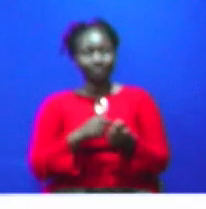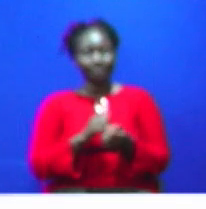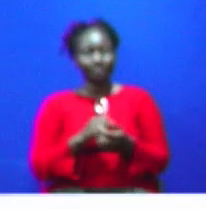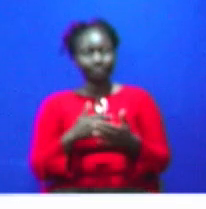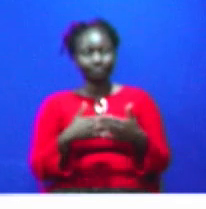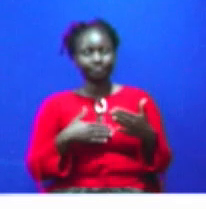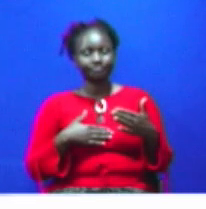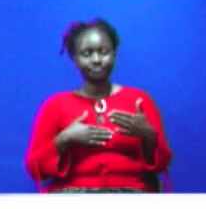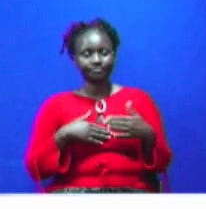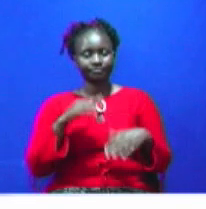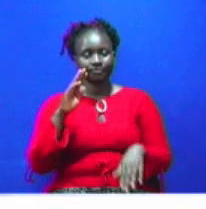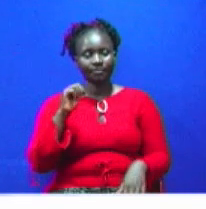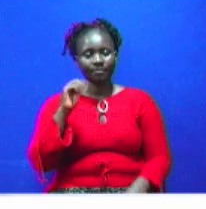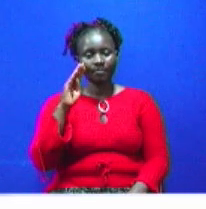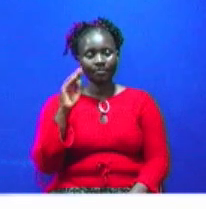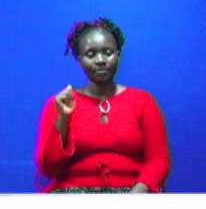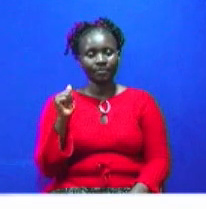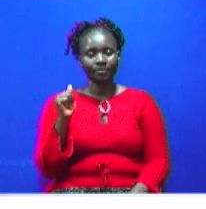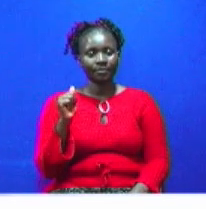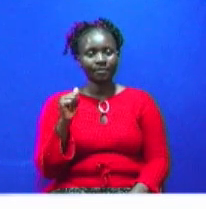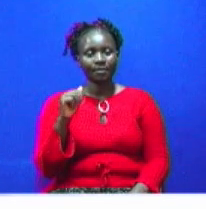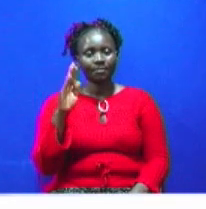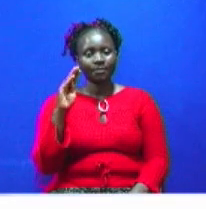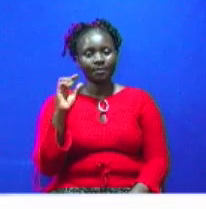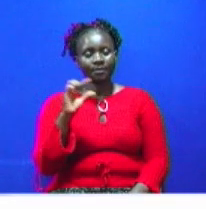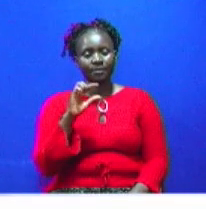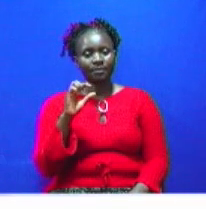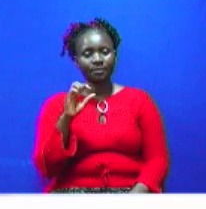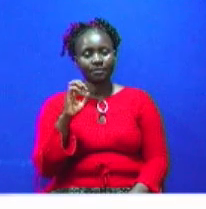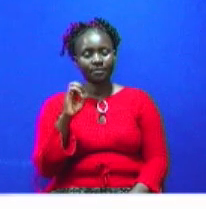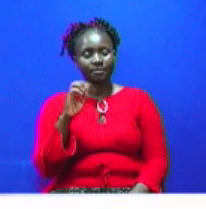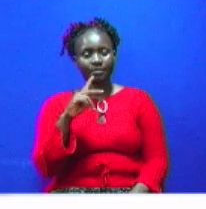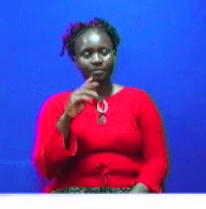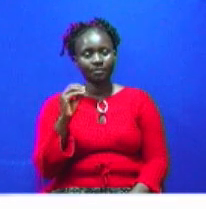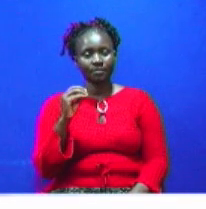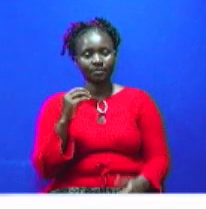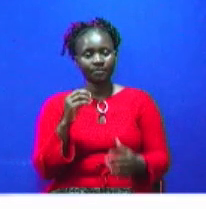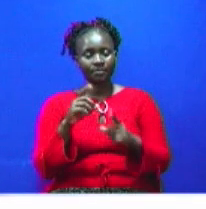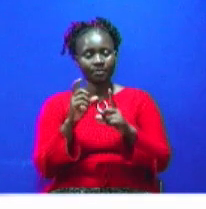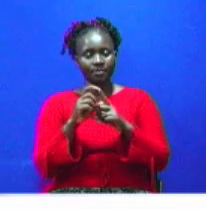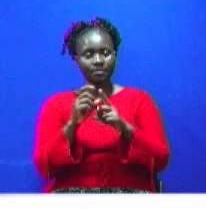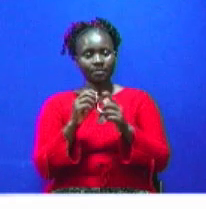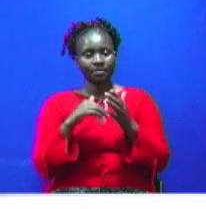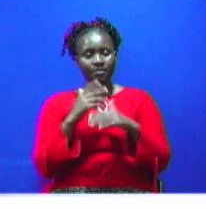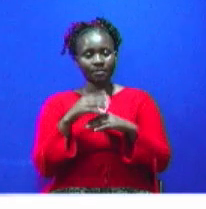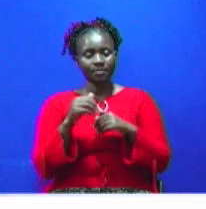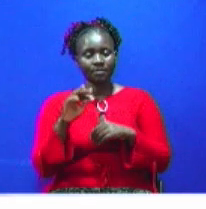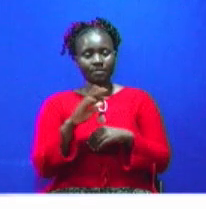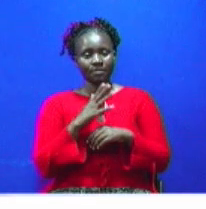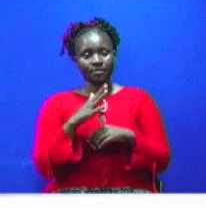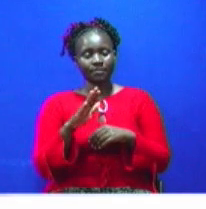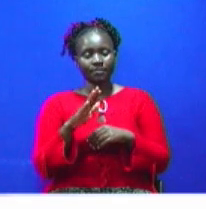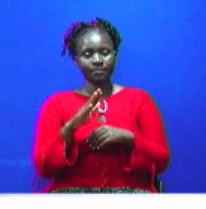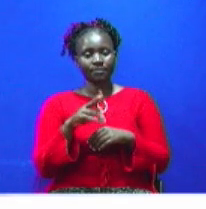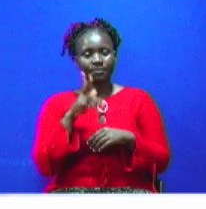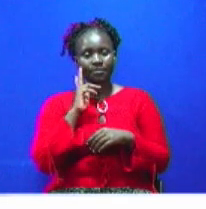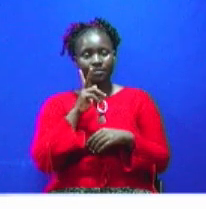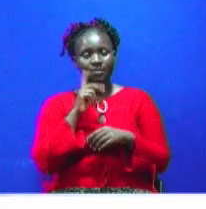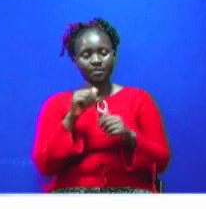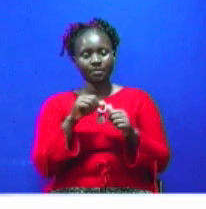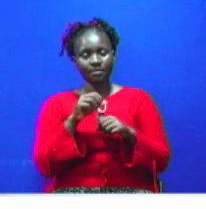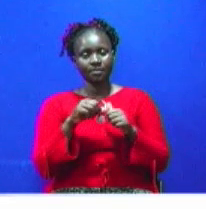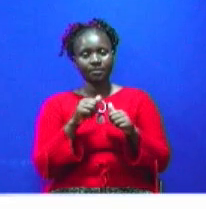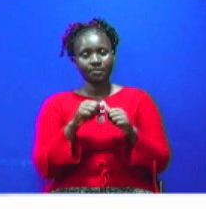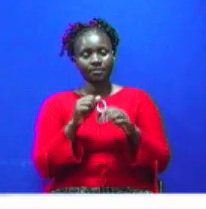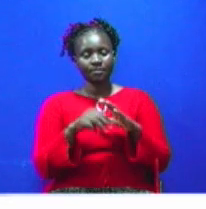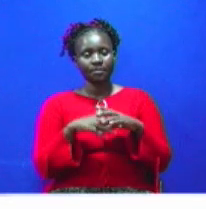Ayo mwamsiye we wadi ya bweka Richmond Manandi kubeka engana ase bunge ye county ya Kisii goro kumwaka